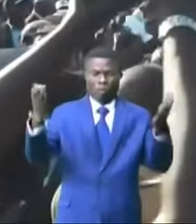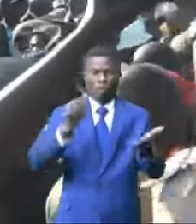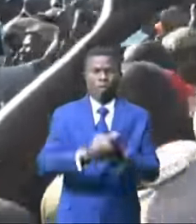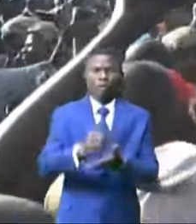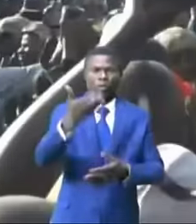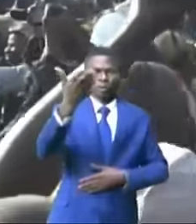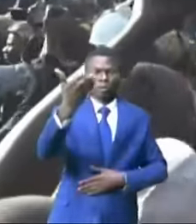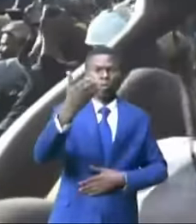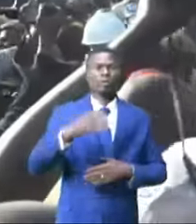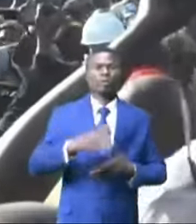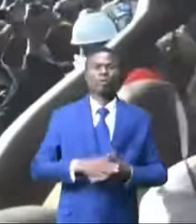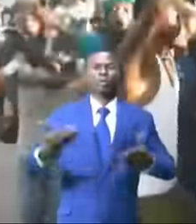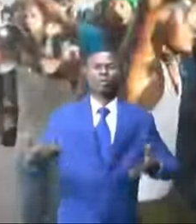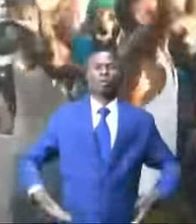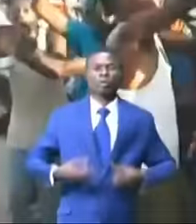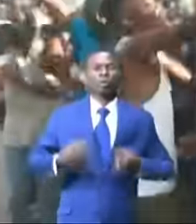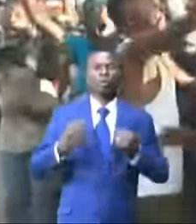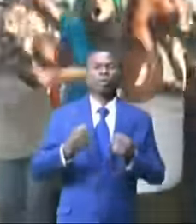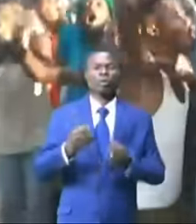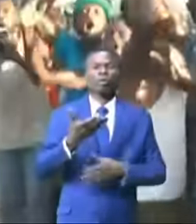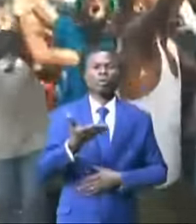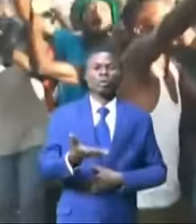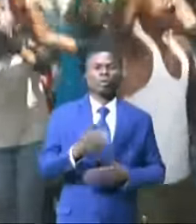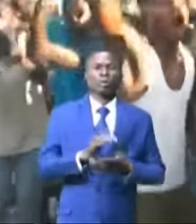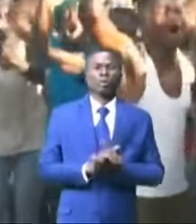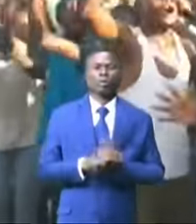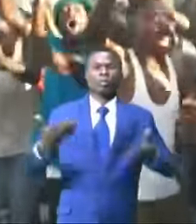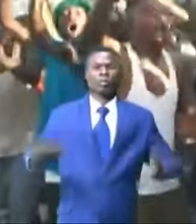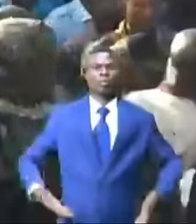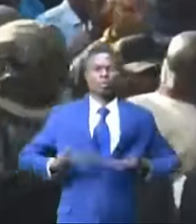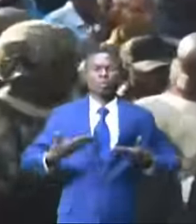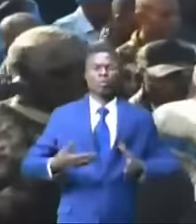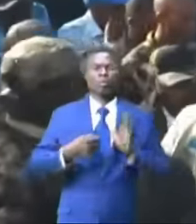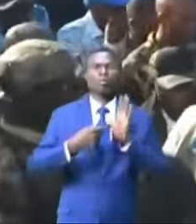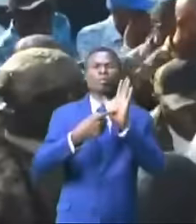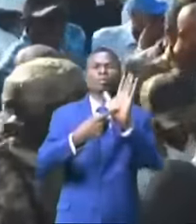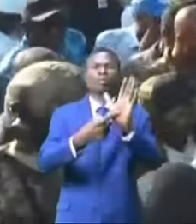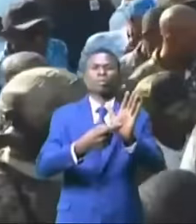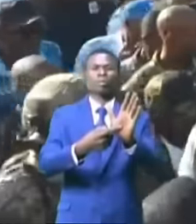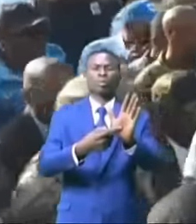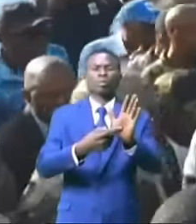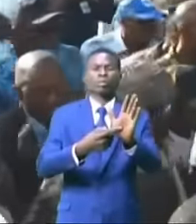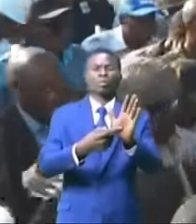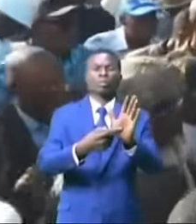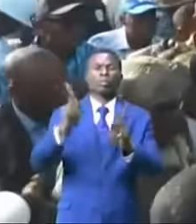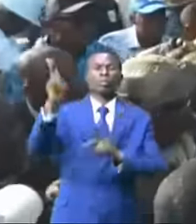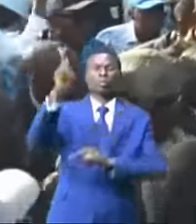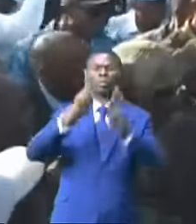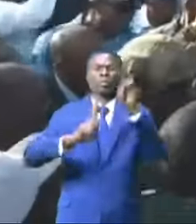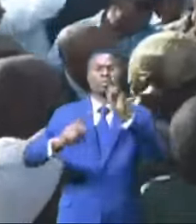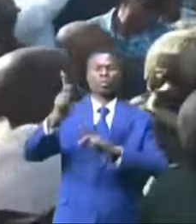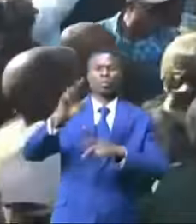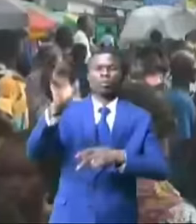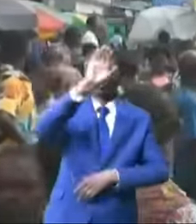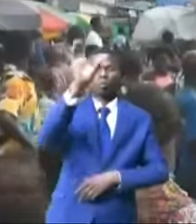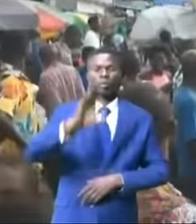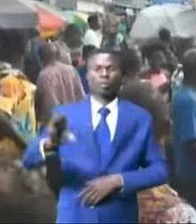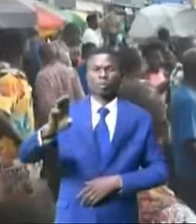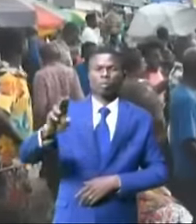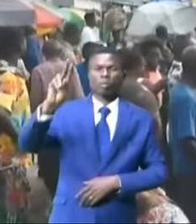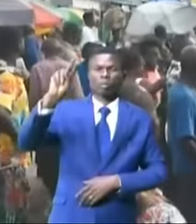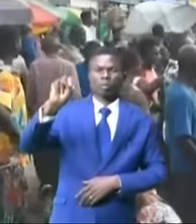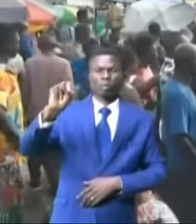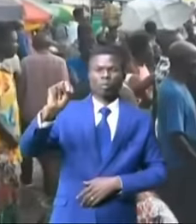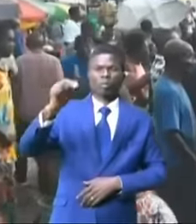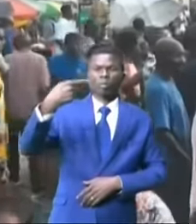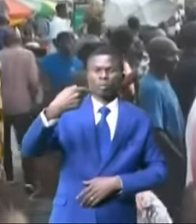Une ambiance qui a un sens. Une joie qui se justifie, les populations des communes de Ngaliema et